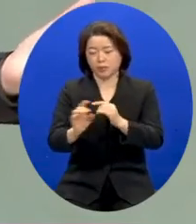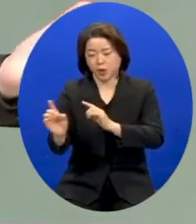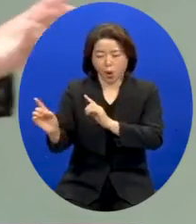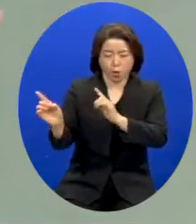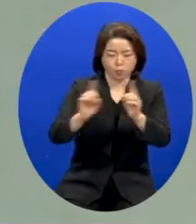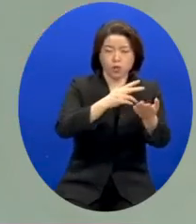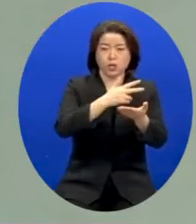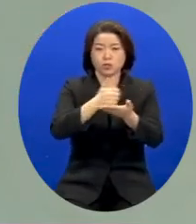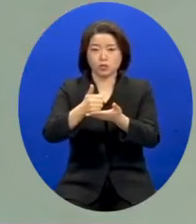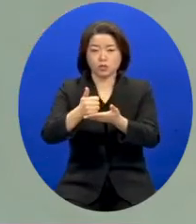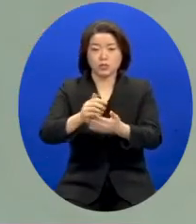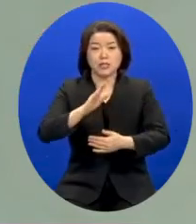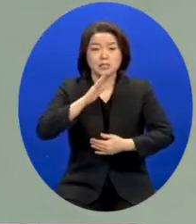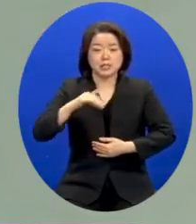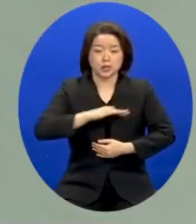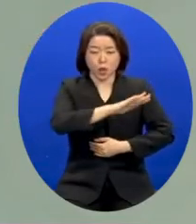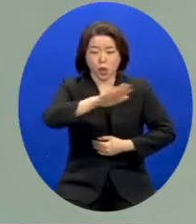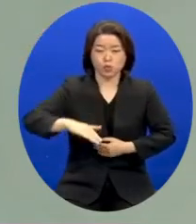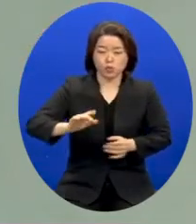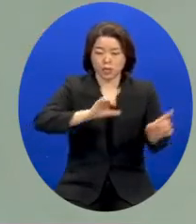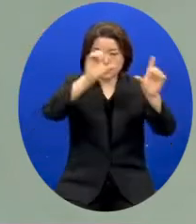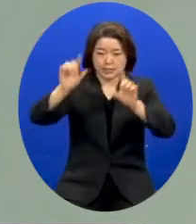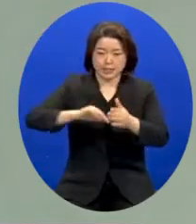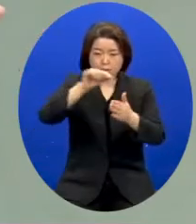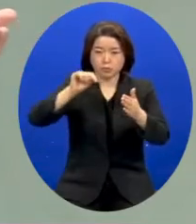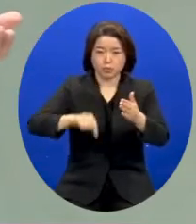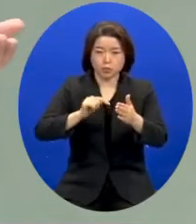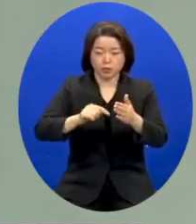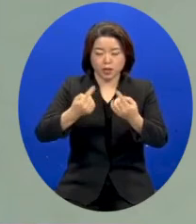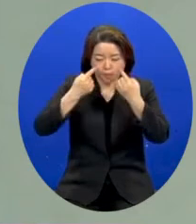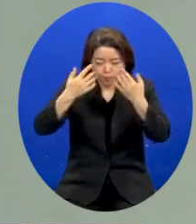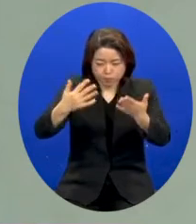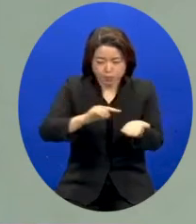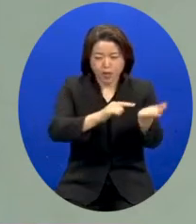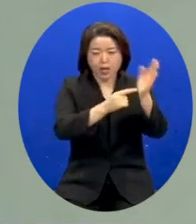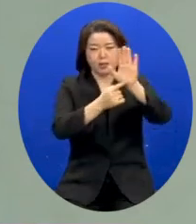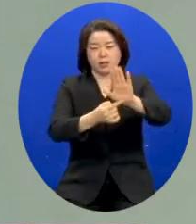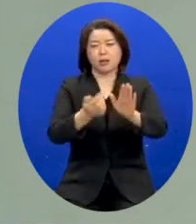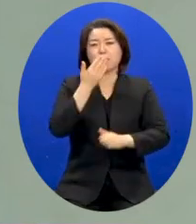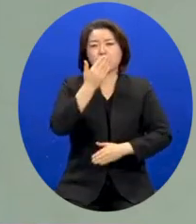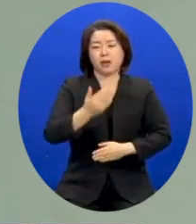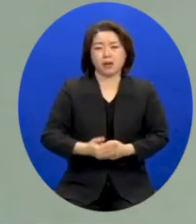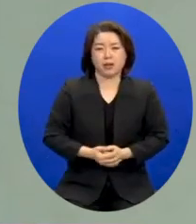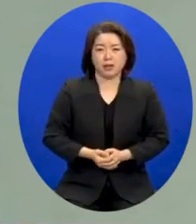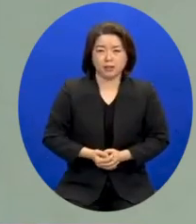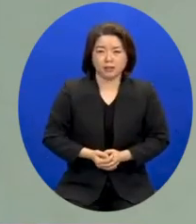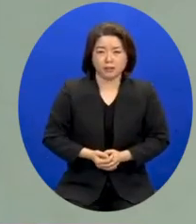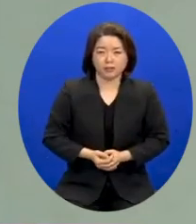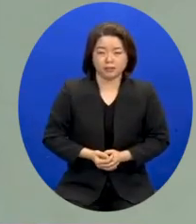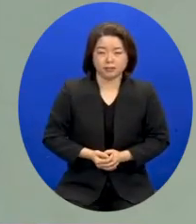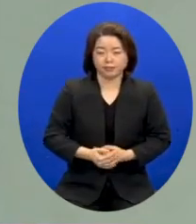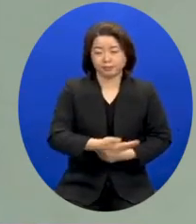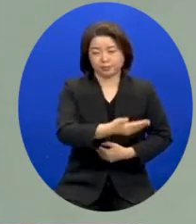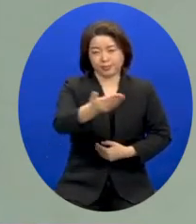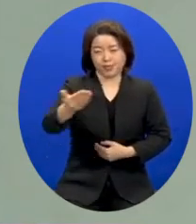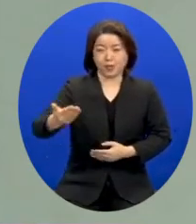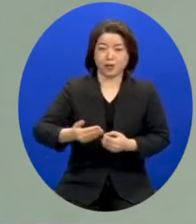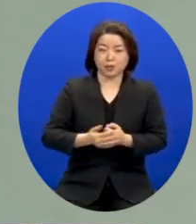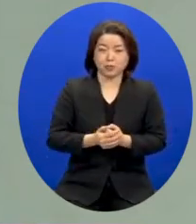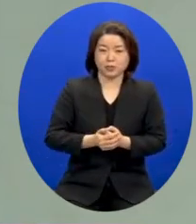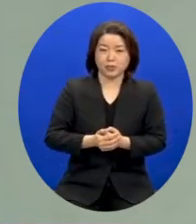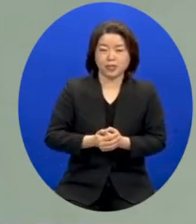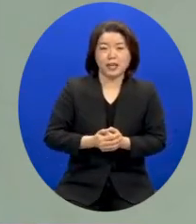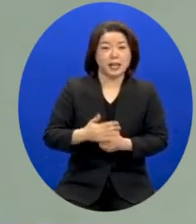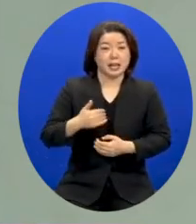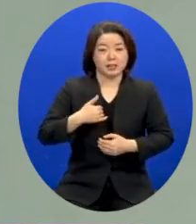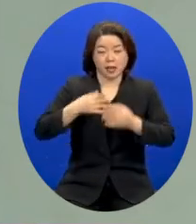부활하신 주님이 실제로 우리의 삶 속에 너무나 분명하게 드러나신다는 것입니다. 여러분은